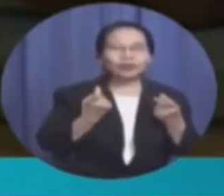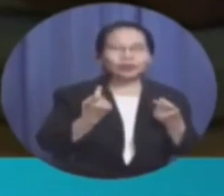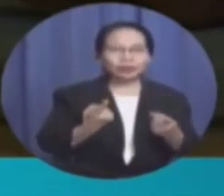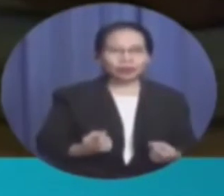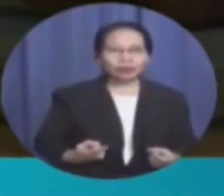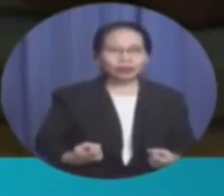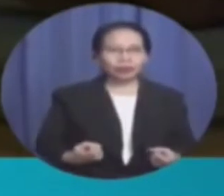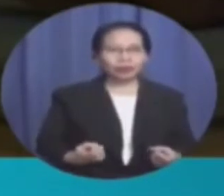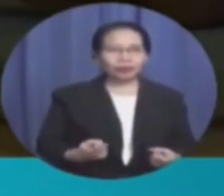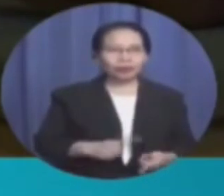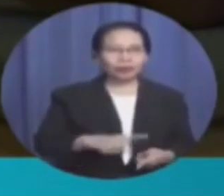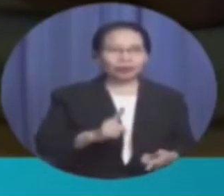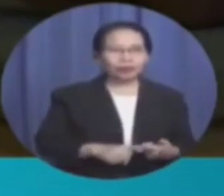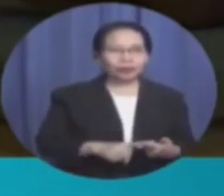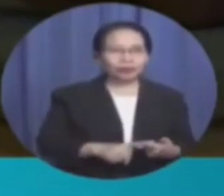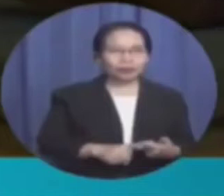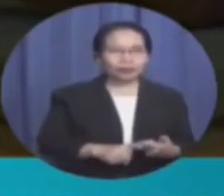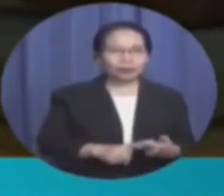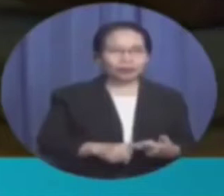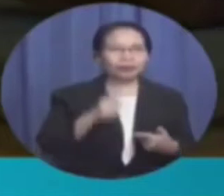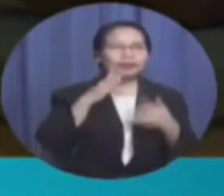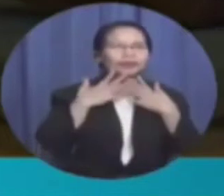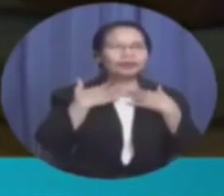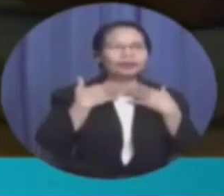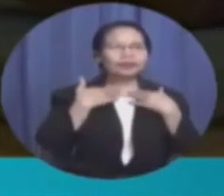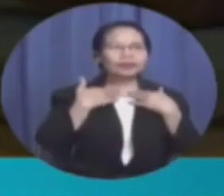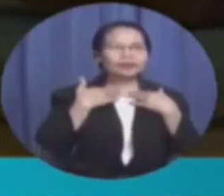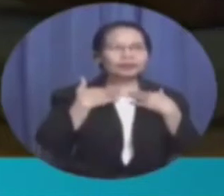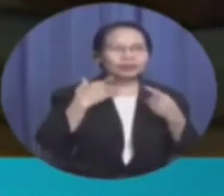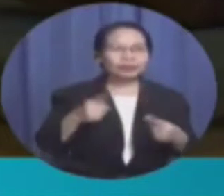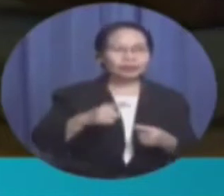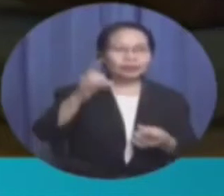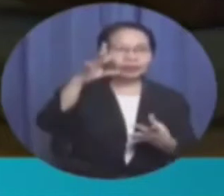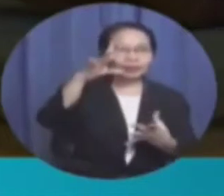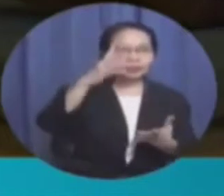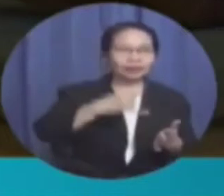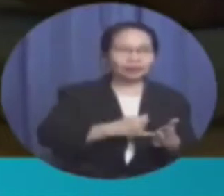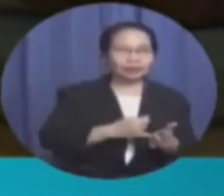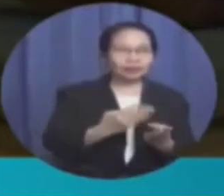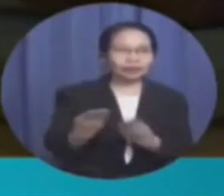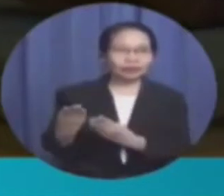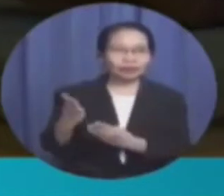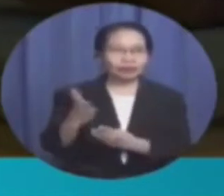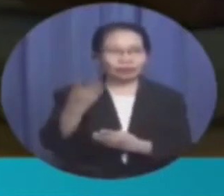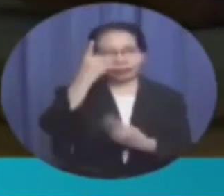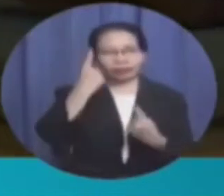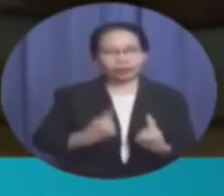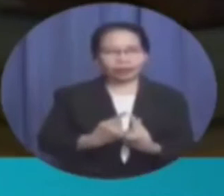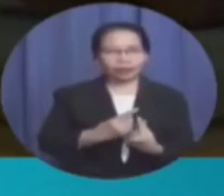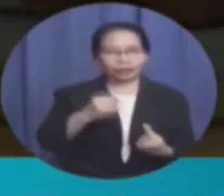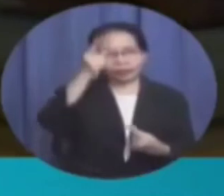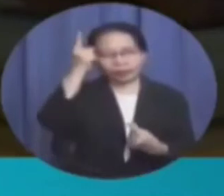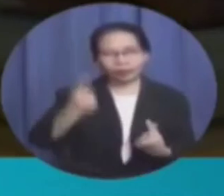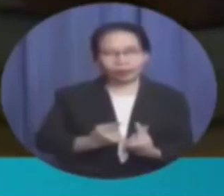nahihikayat. Kung magkagayoy ang kahalayan, kung maipaglihi ay nanganganak ng